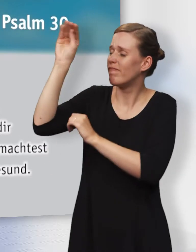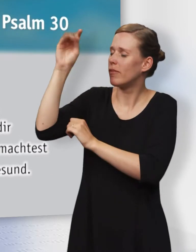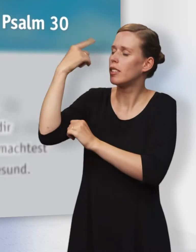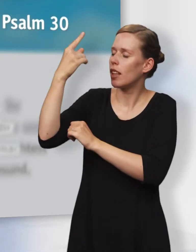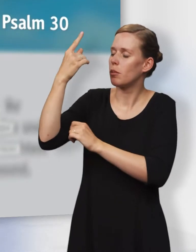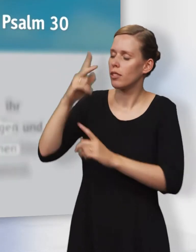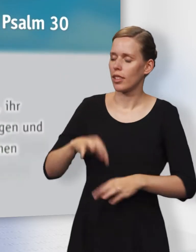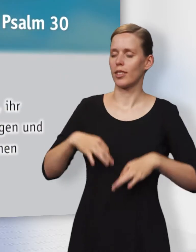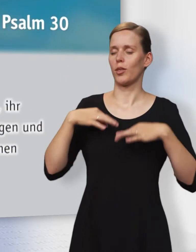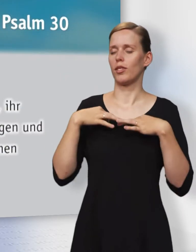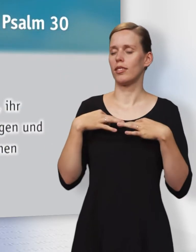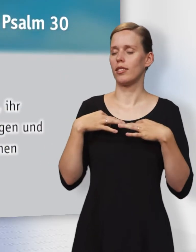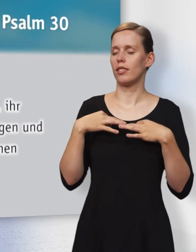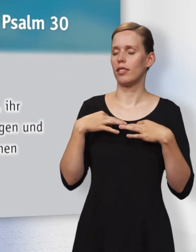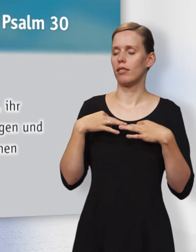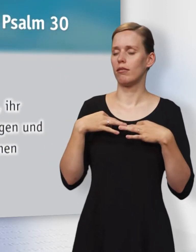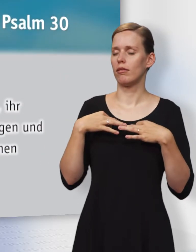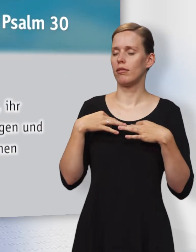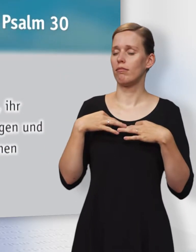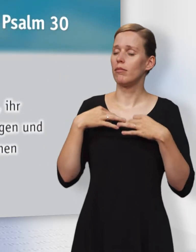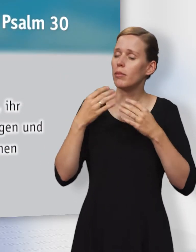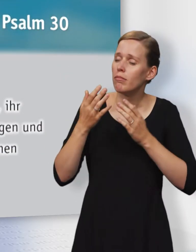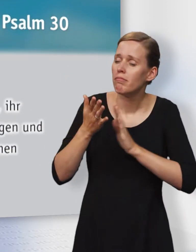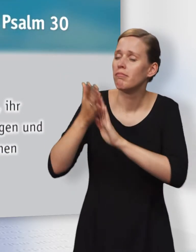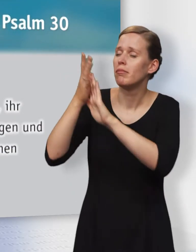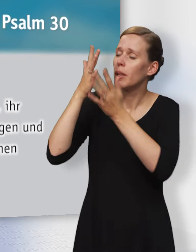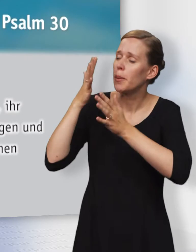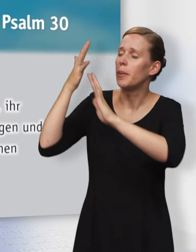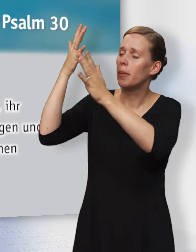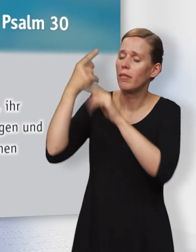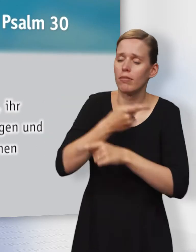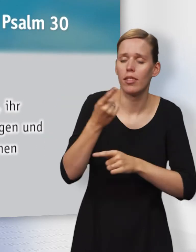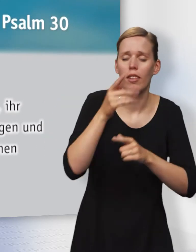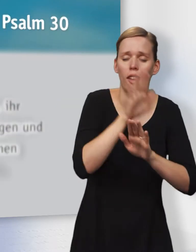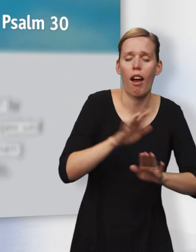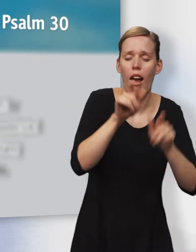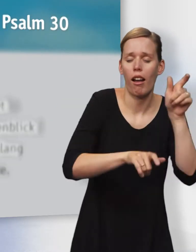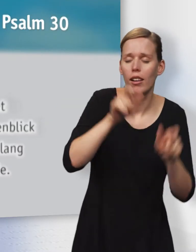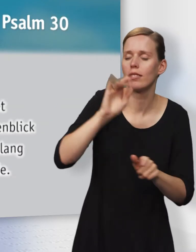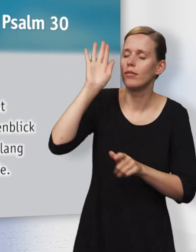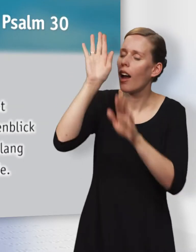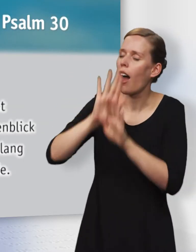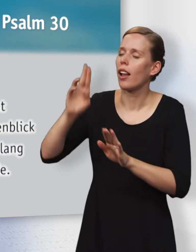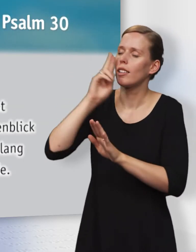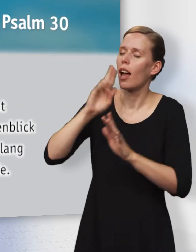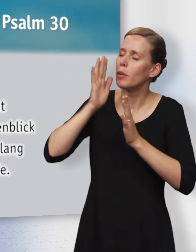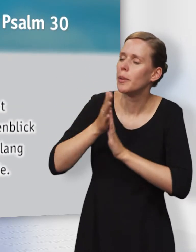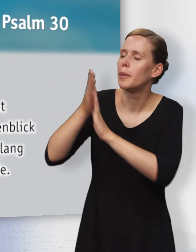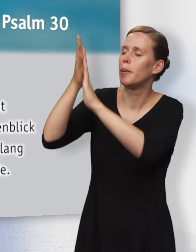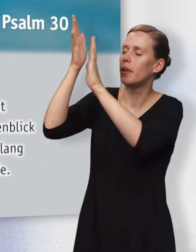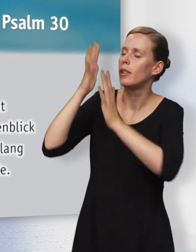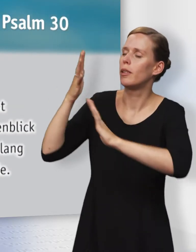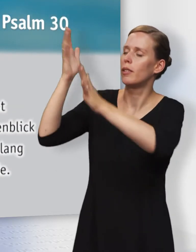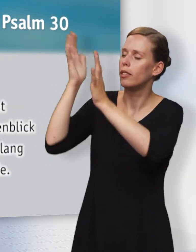mich gesund. Lob singet dem Herrn, ihr seine Heiligen, und preiset seinen heiligen Namen. Denn sein Zorn